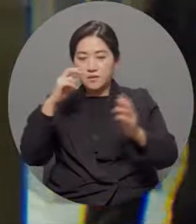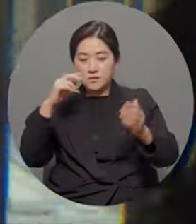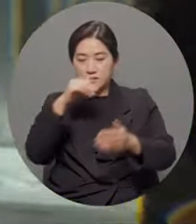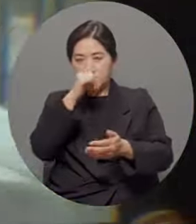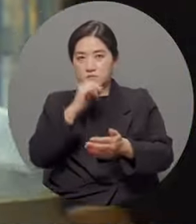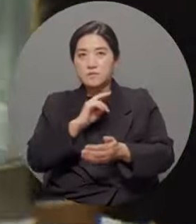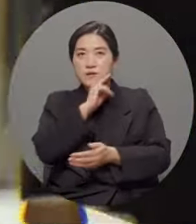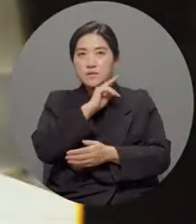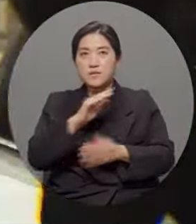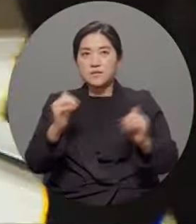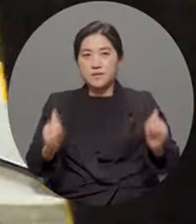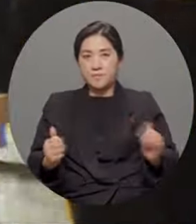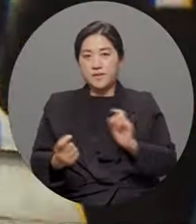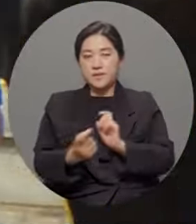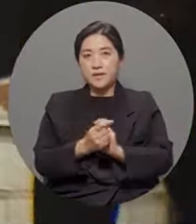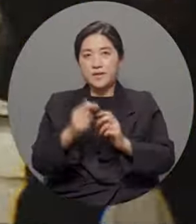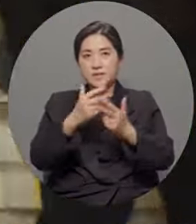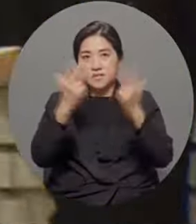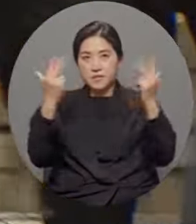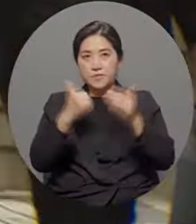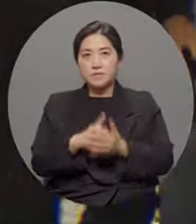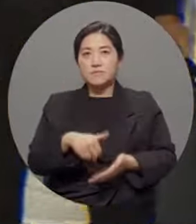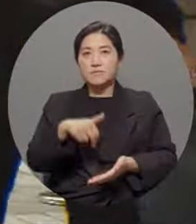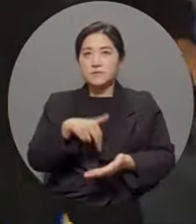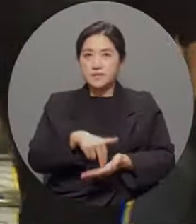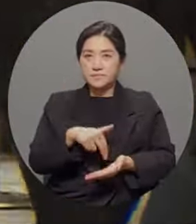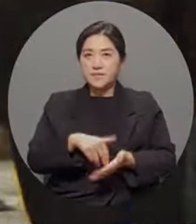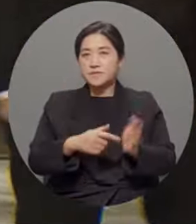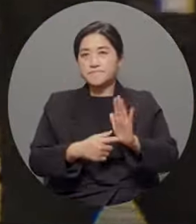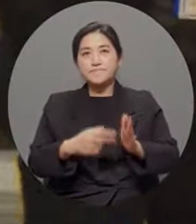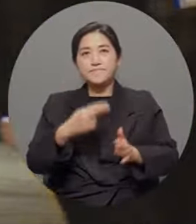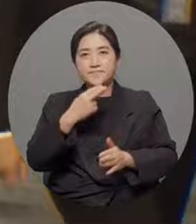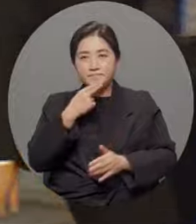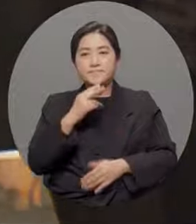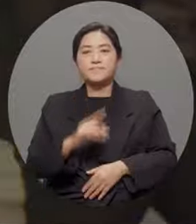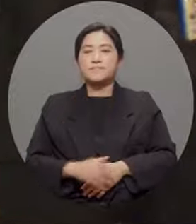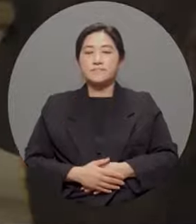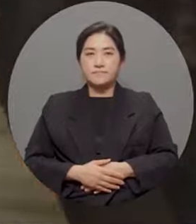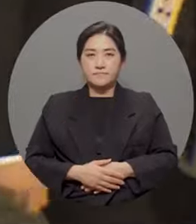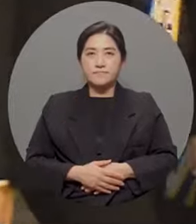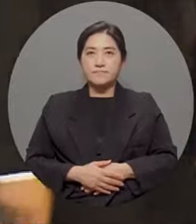받고 있는 이 대표는 입장을 내놓지 않았습니다. MBC 뉴스 김상훈입니다.